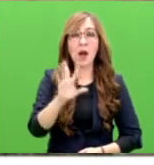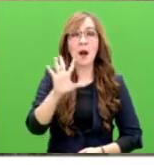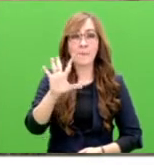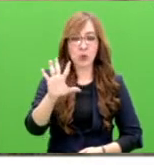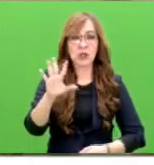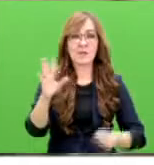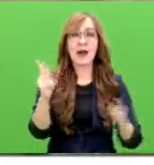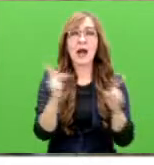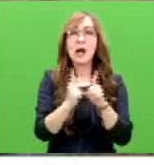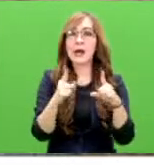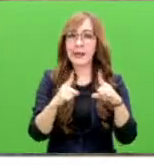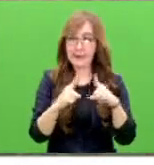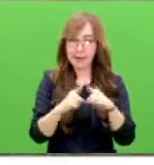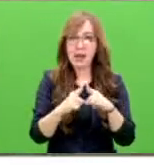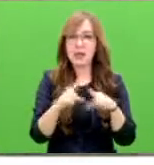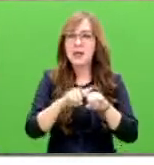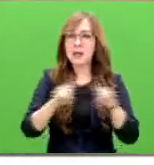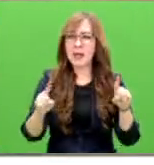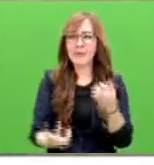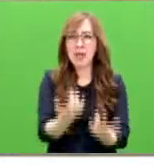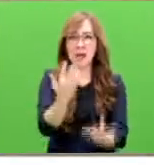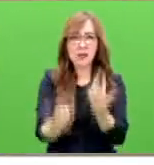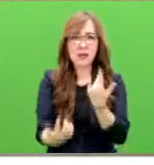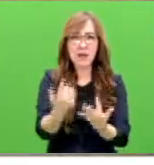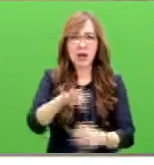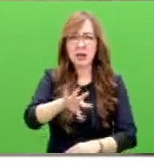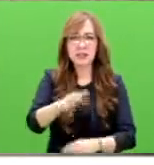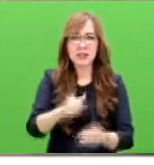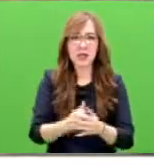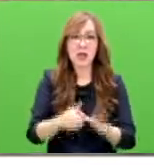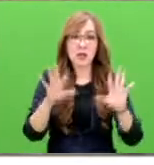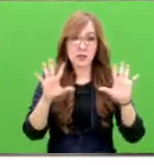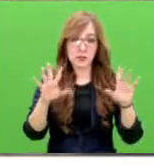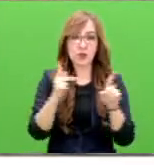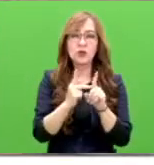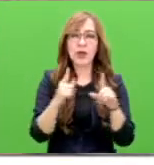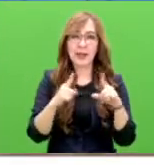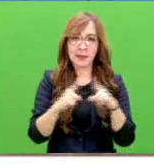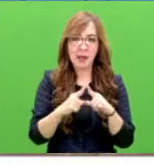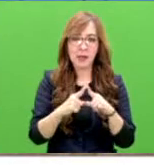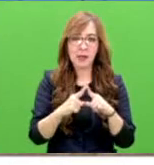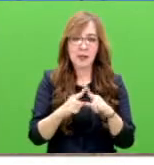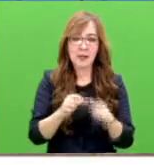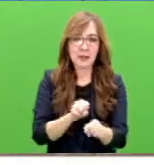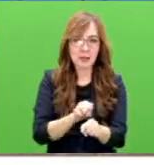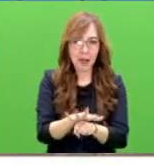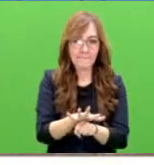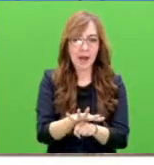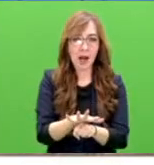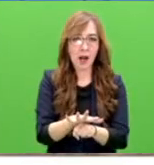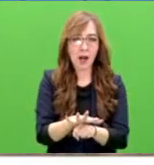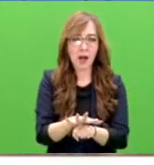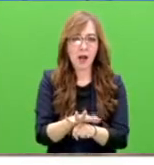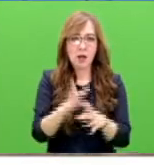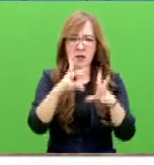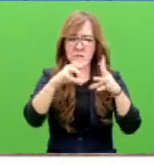25 hektar, namun yang terbakar sejauh ini sekitar 10 hektaran. Dan sejauh ini dampak pun untuk pemadaman memang